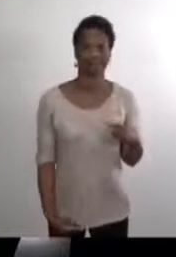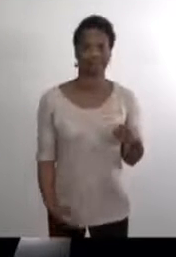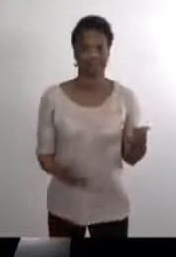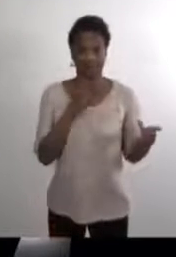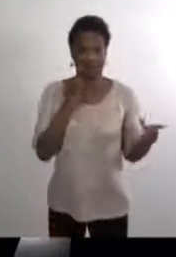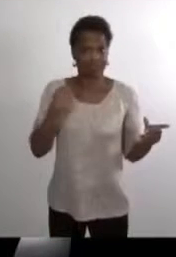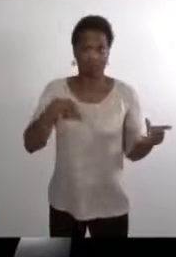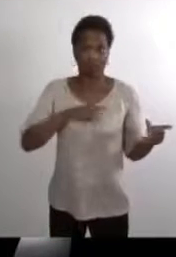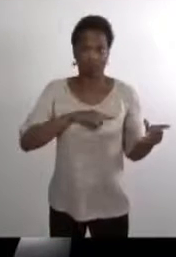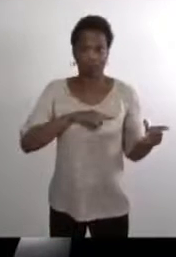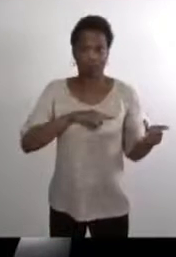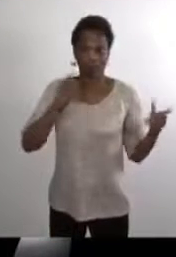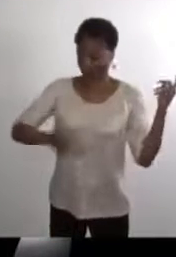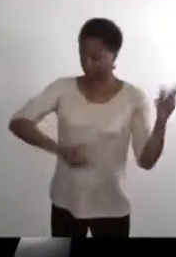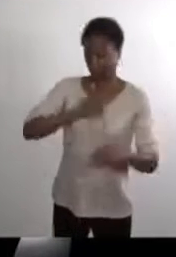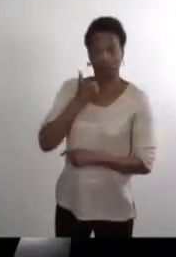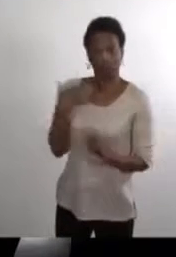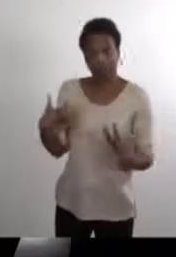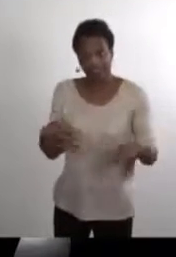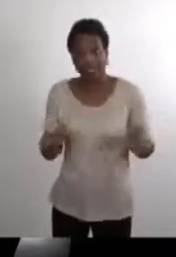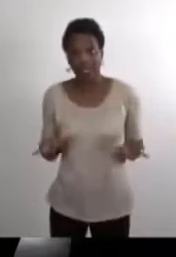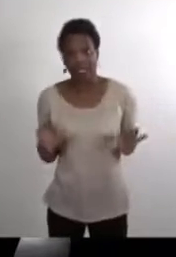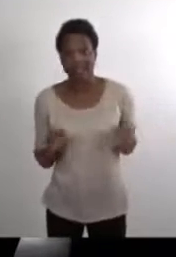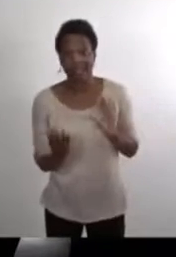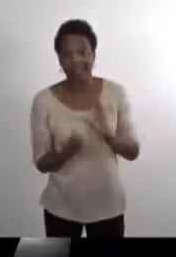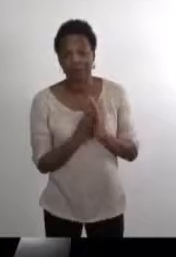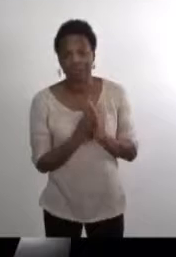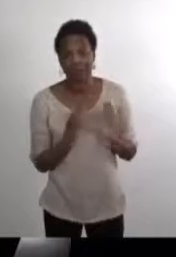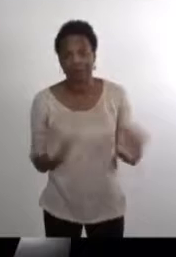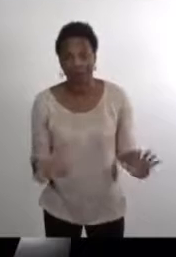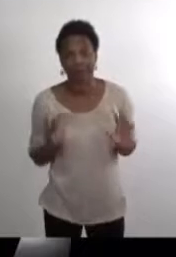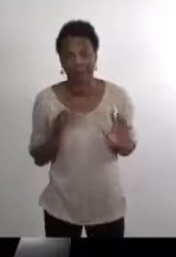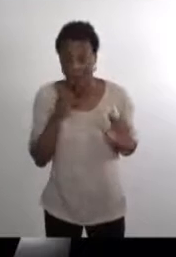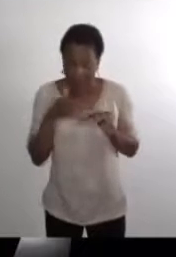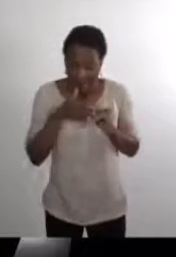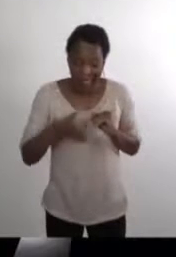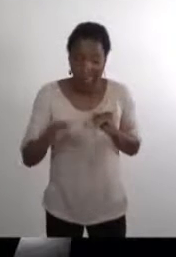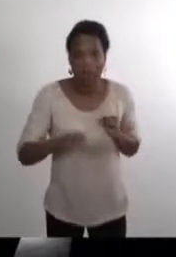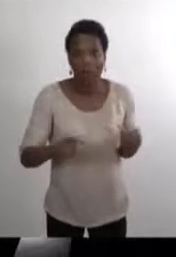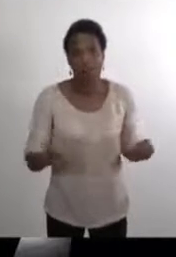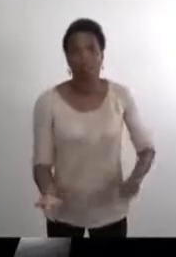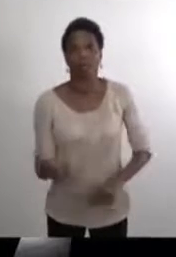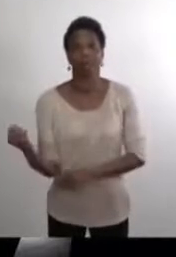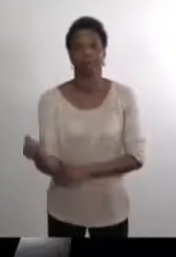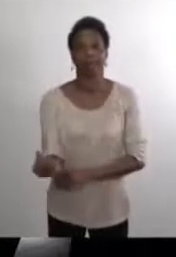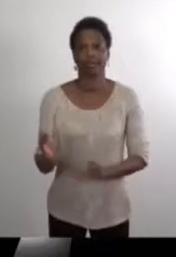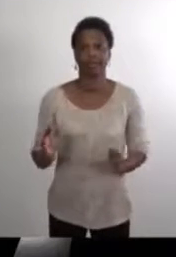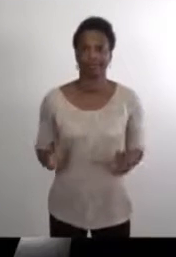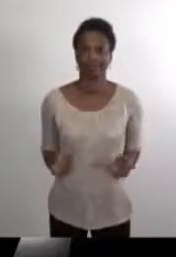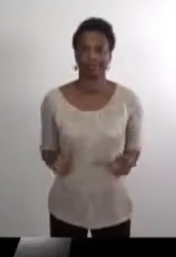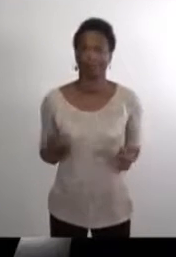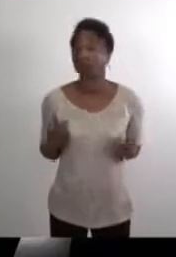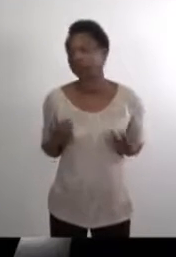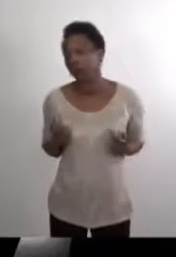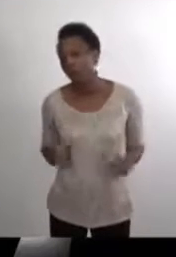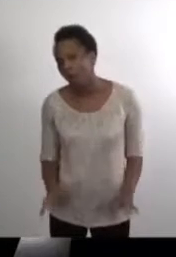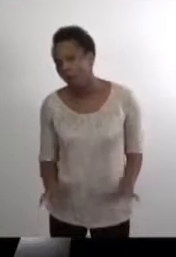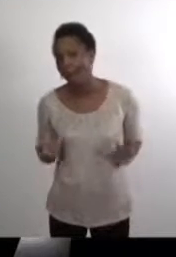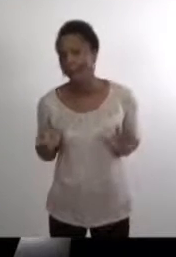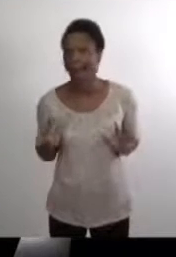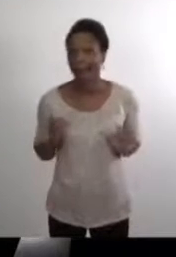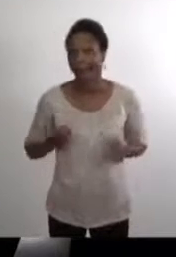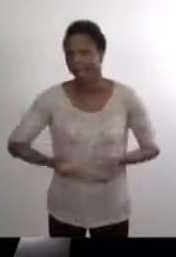en forme d'autonomie alimentaire et les choses peuvent se dégrader. Voilà, donc moi je ne veux pas avoir